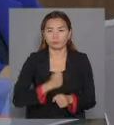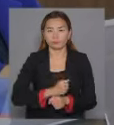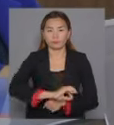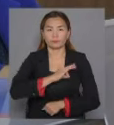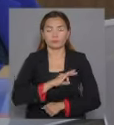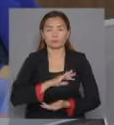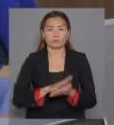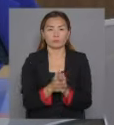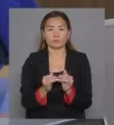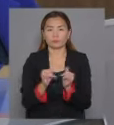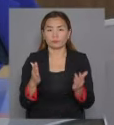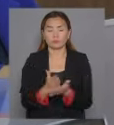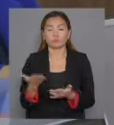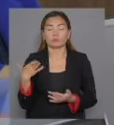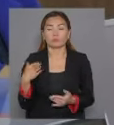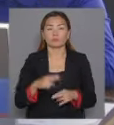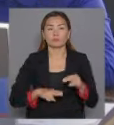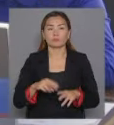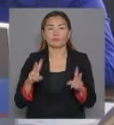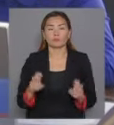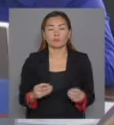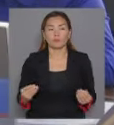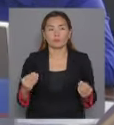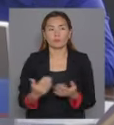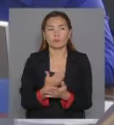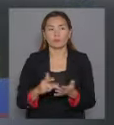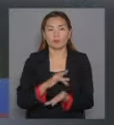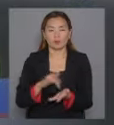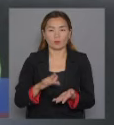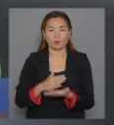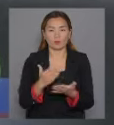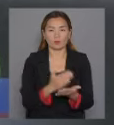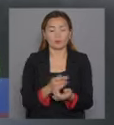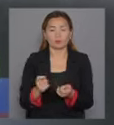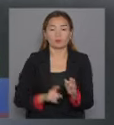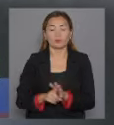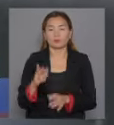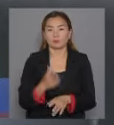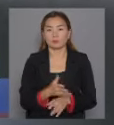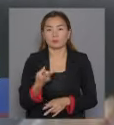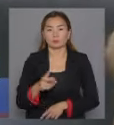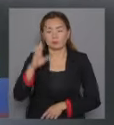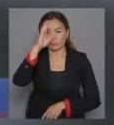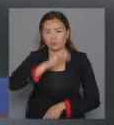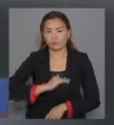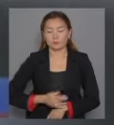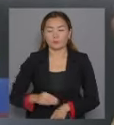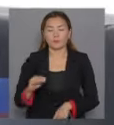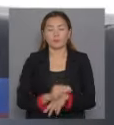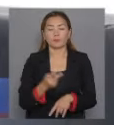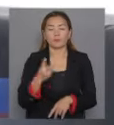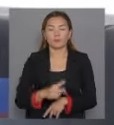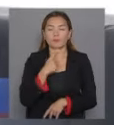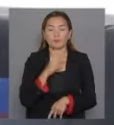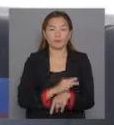қолданылу аясы кеңейді. Бұрын нысан атаулары, көрнекі ақпаратты орналастыру тәртібі басқа болды. Жеке меншік иесі қос тілде ақпарат